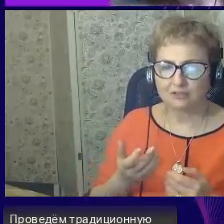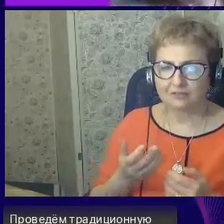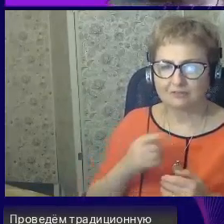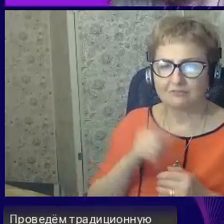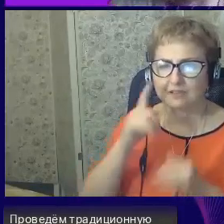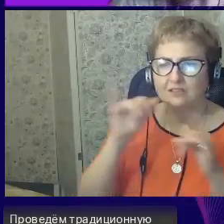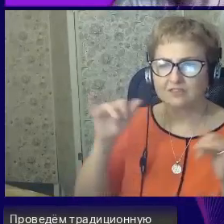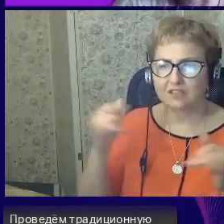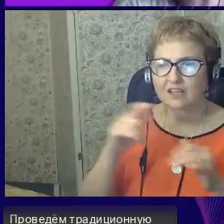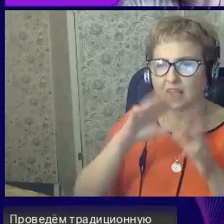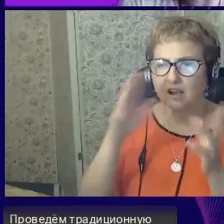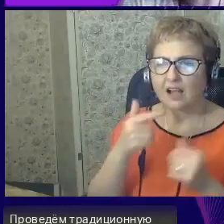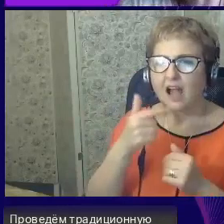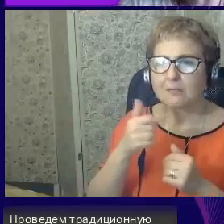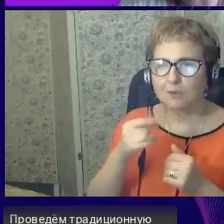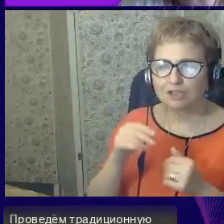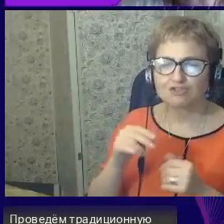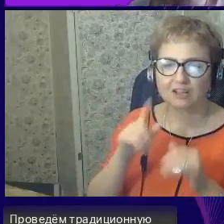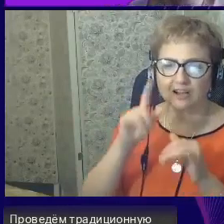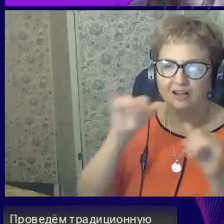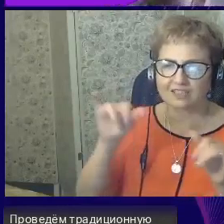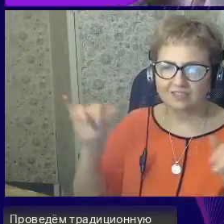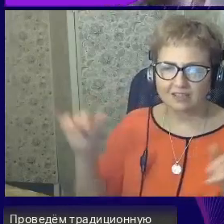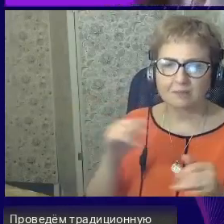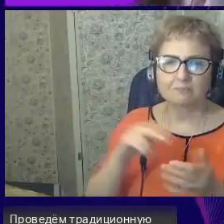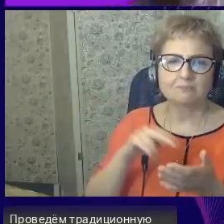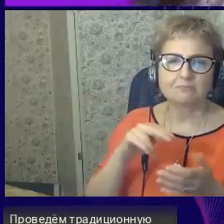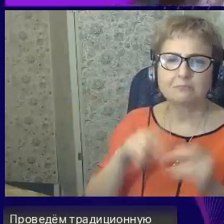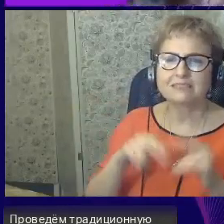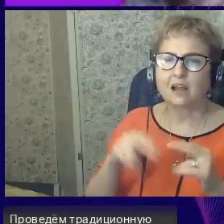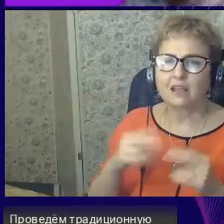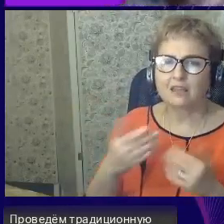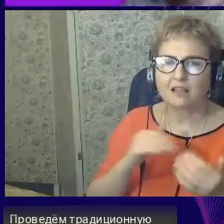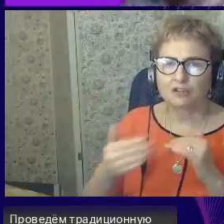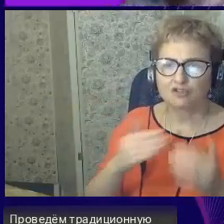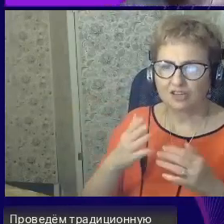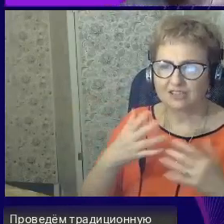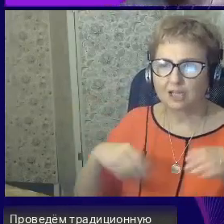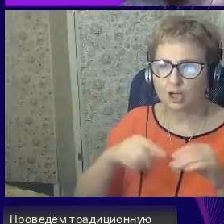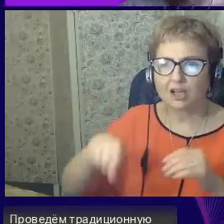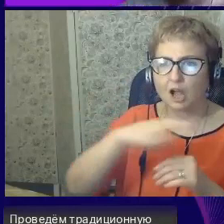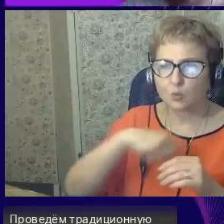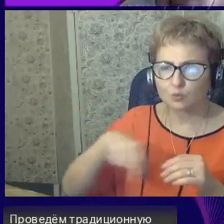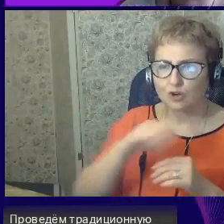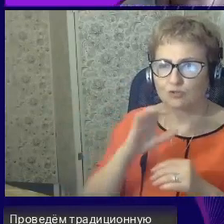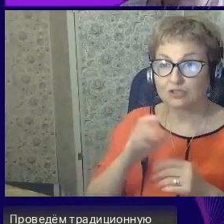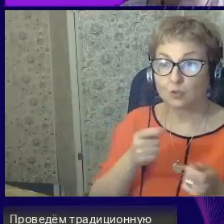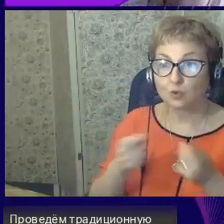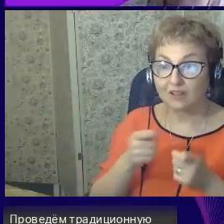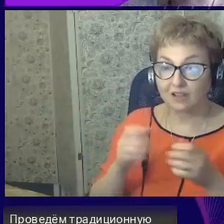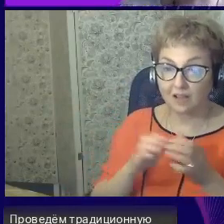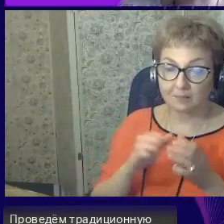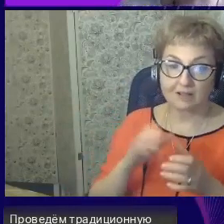морально-психологических моментов развития. То есть это гармоничное развитие личности, это построение конструктивных отношений с окружающими, то есть с